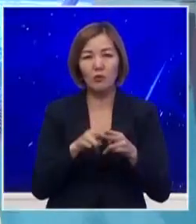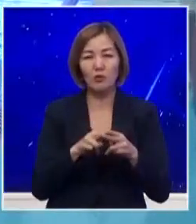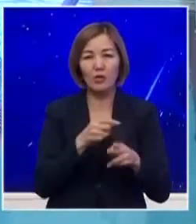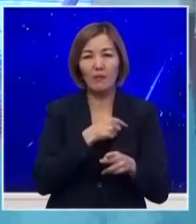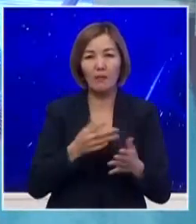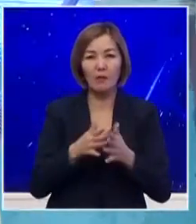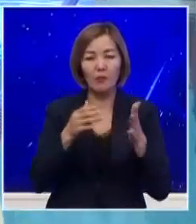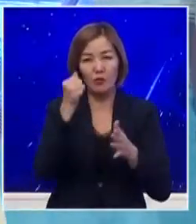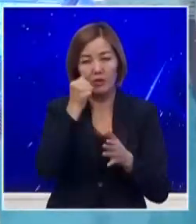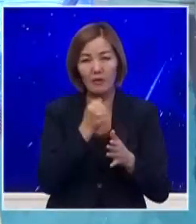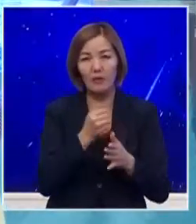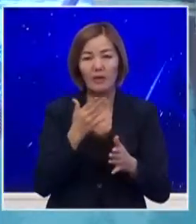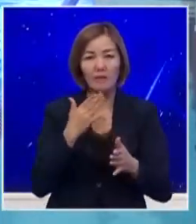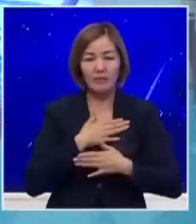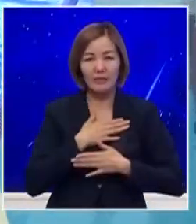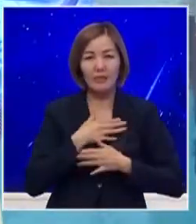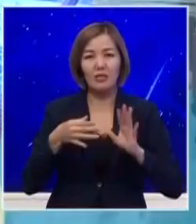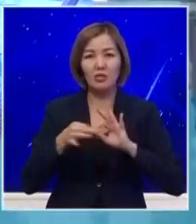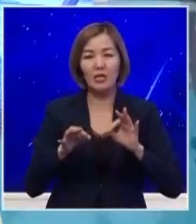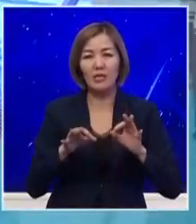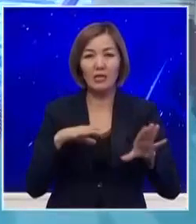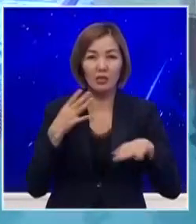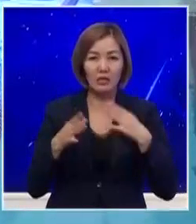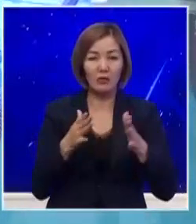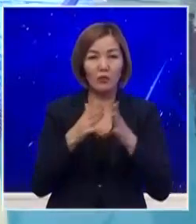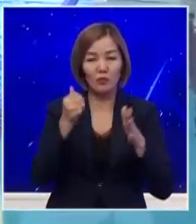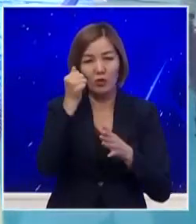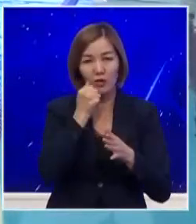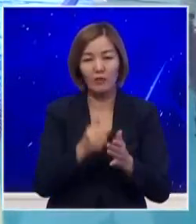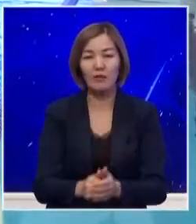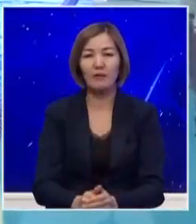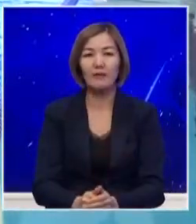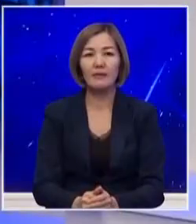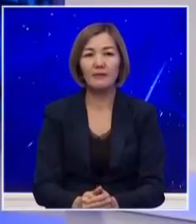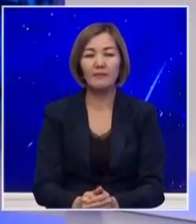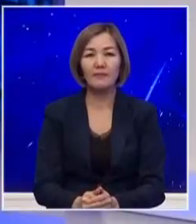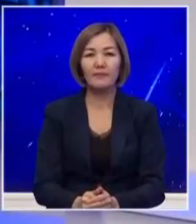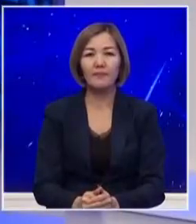бапкеріме алғысымды айтам. Бізді жақсы жаттықтырды. Үлкен рахмет.